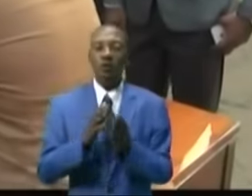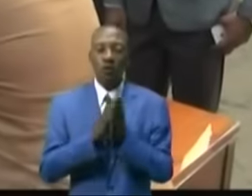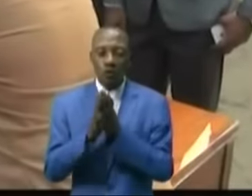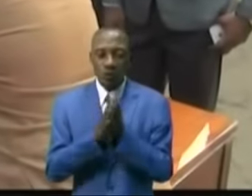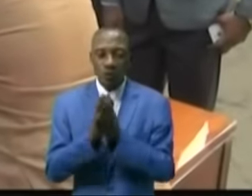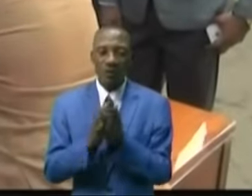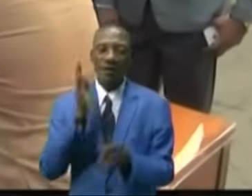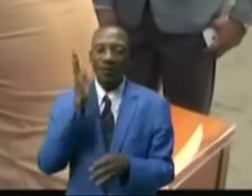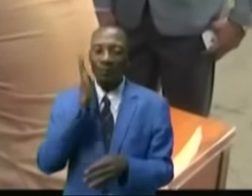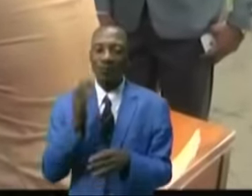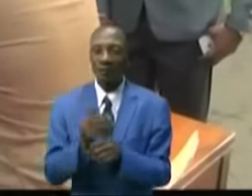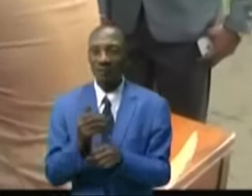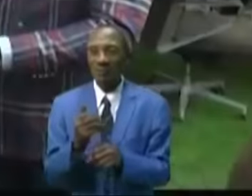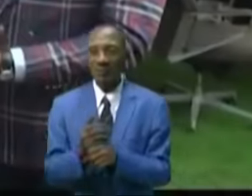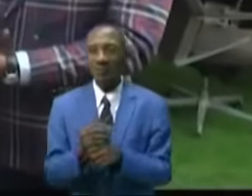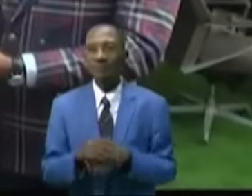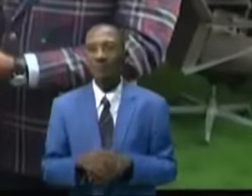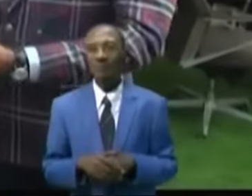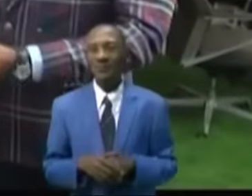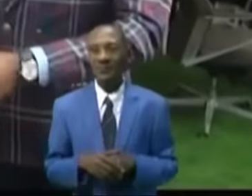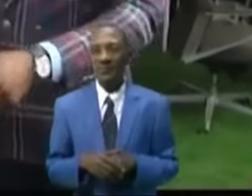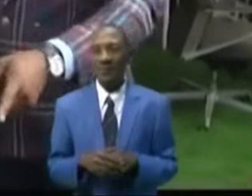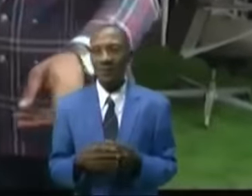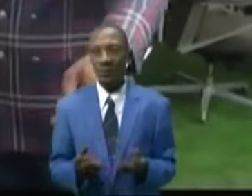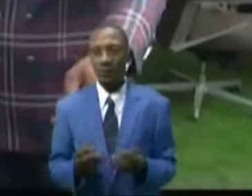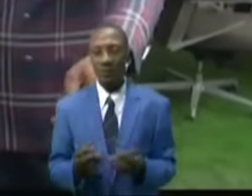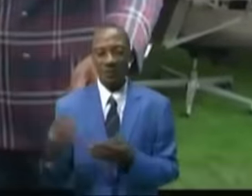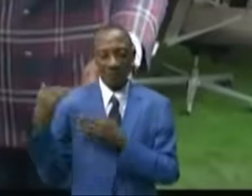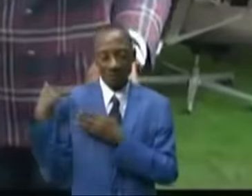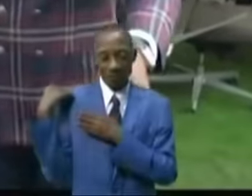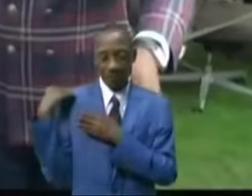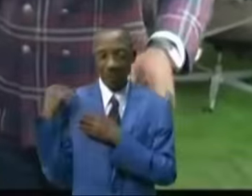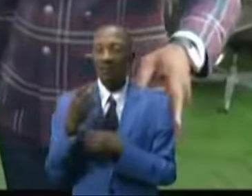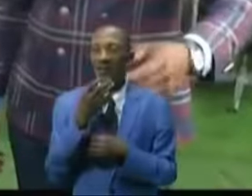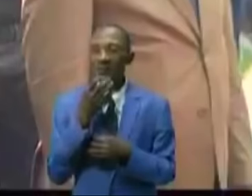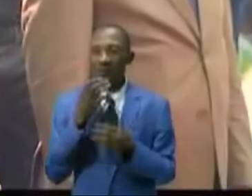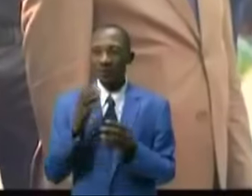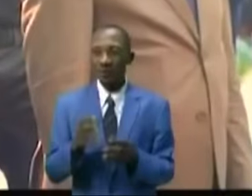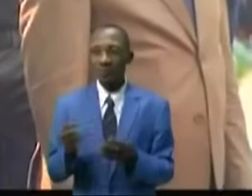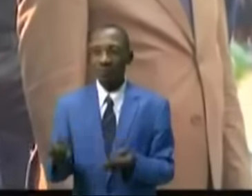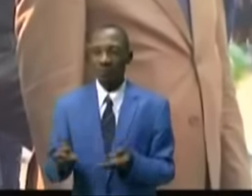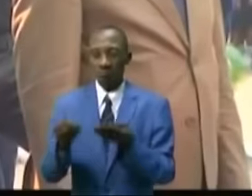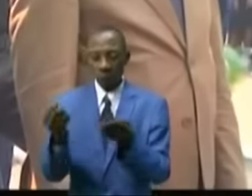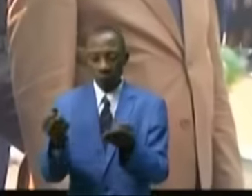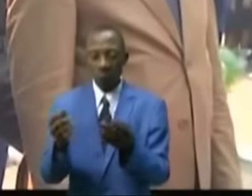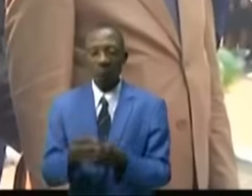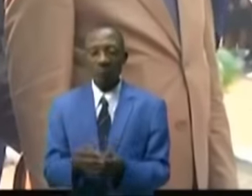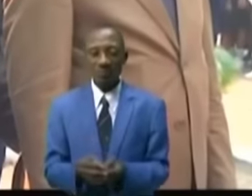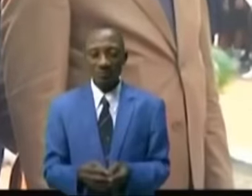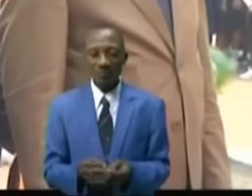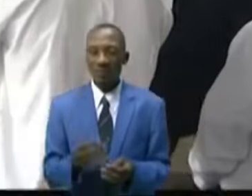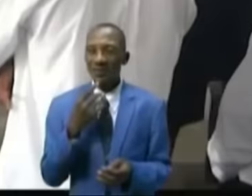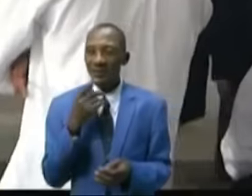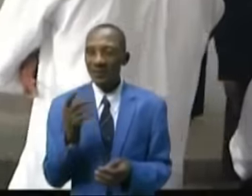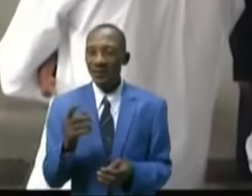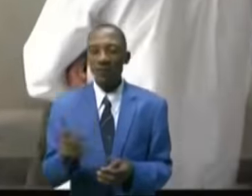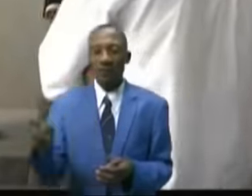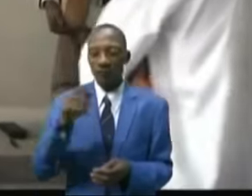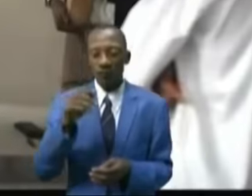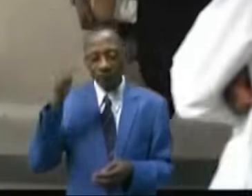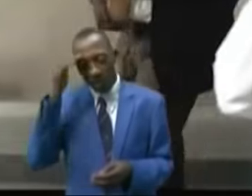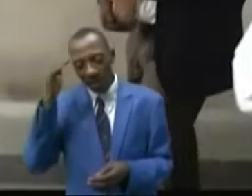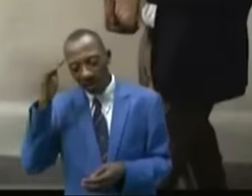à ces épreuves, le prime du sous-secteur de l'EPST a demandé de ne pas s'adonner à la fraude et à la tricherie. Pour le professeur